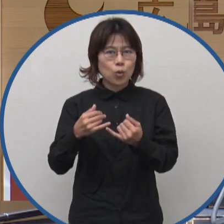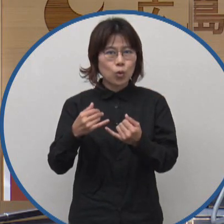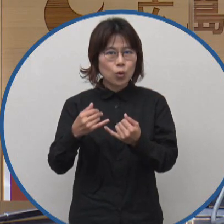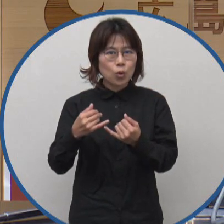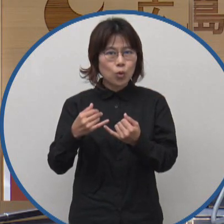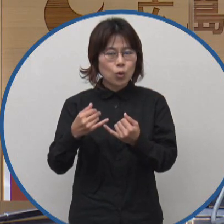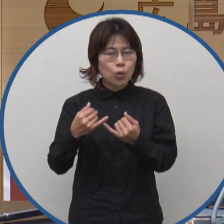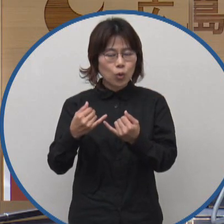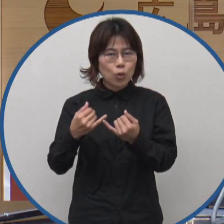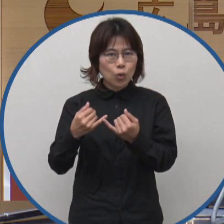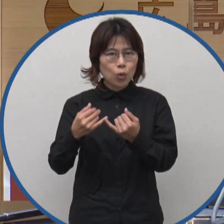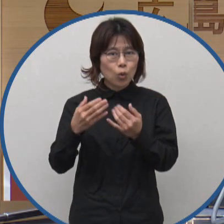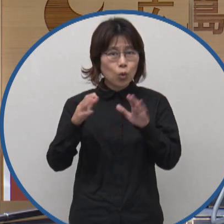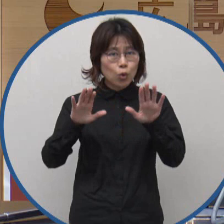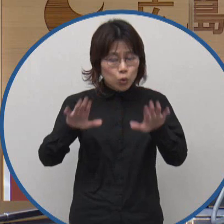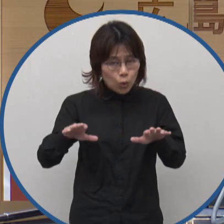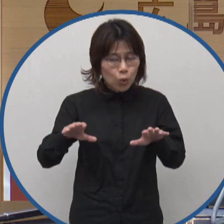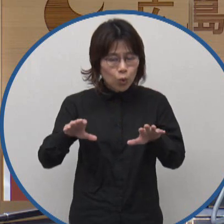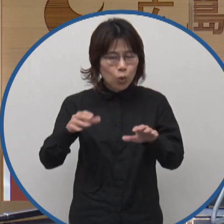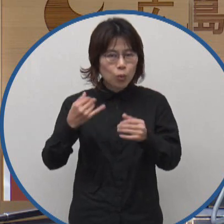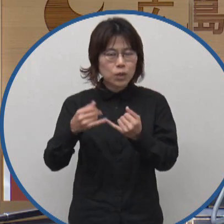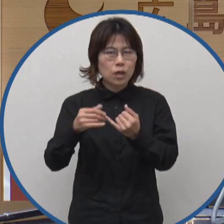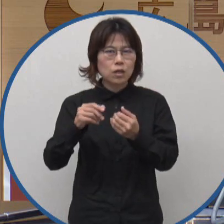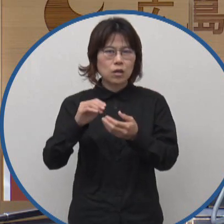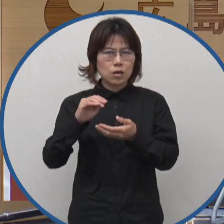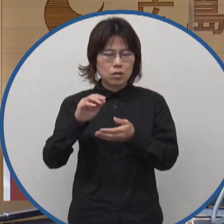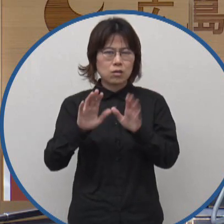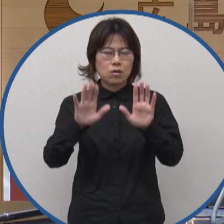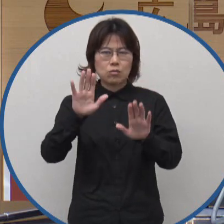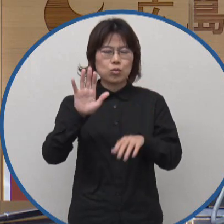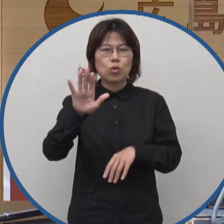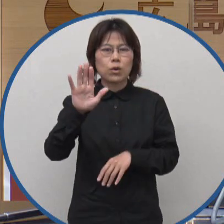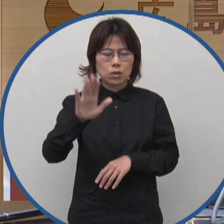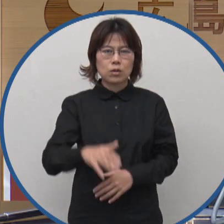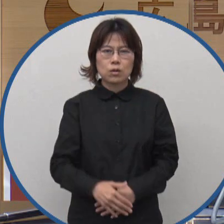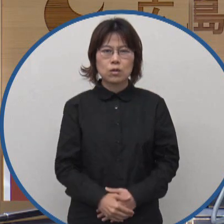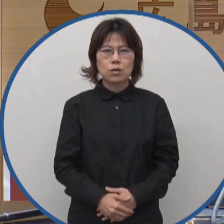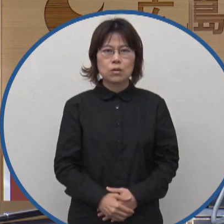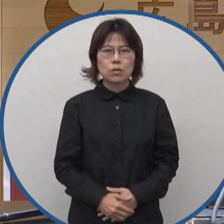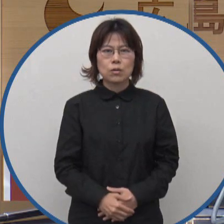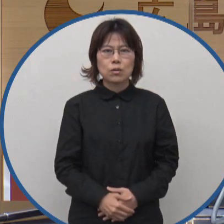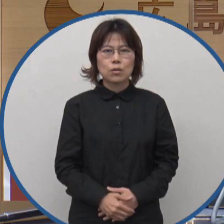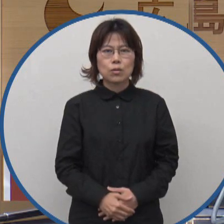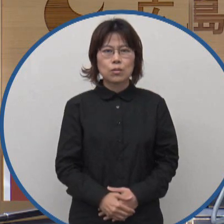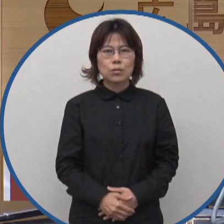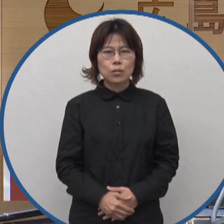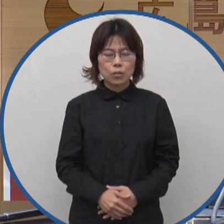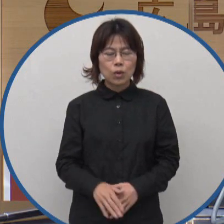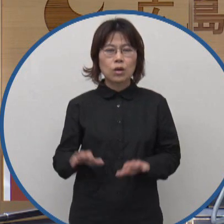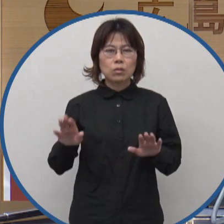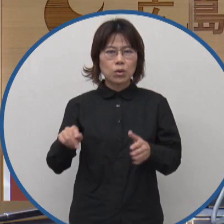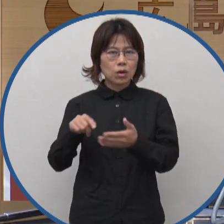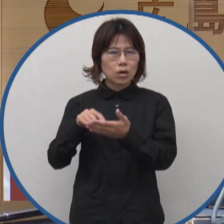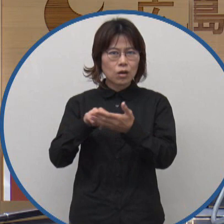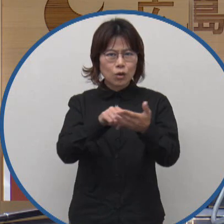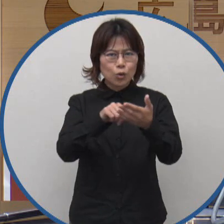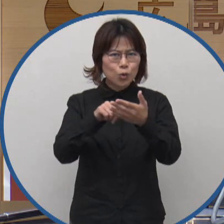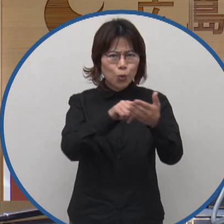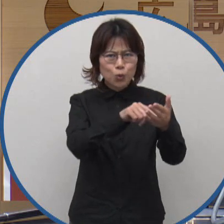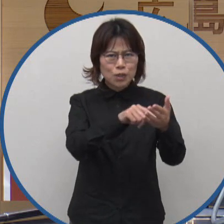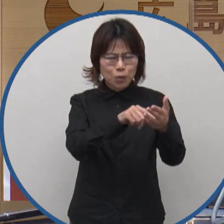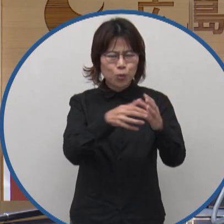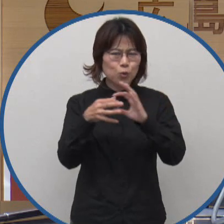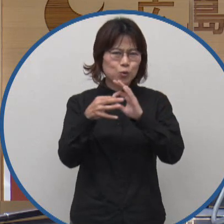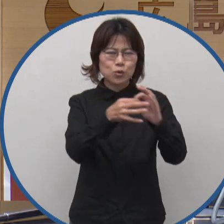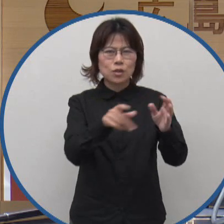報も、まあ、あったわけですね。まあ、そういう中で、まあ、要請をしてきたということであり